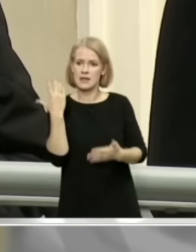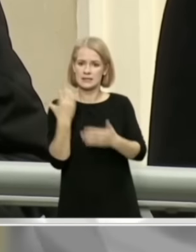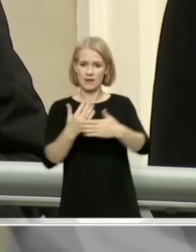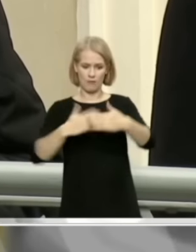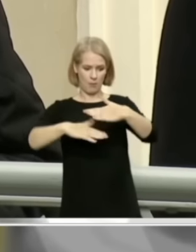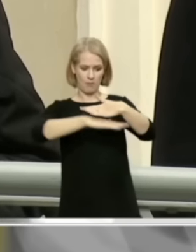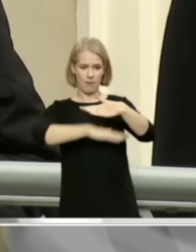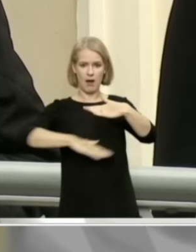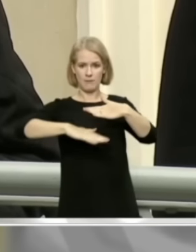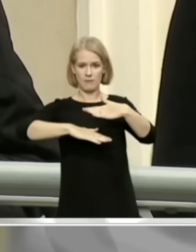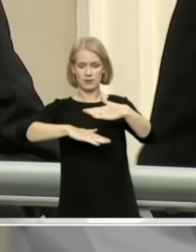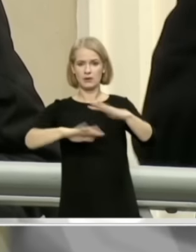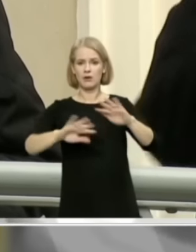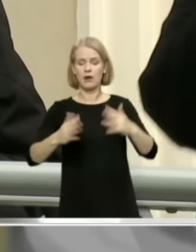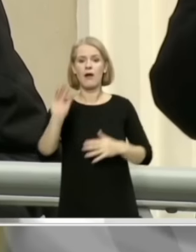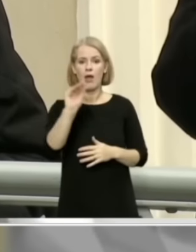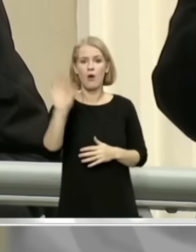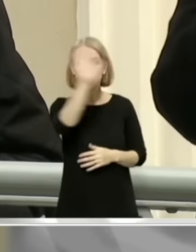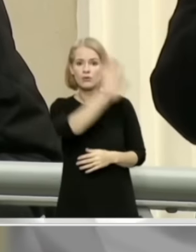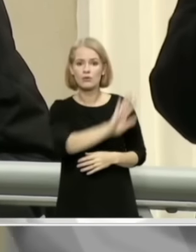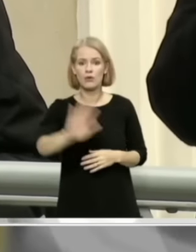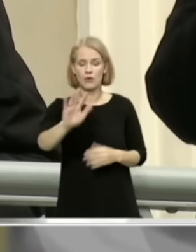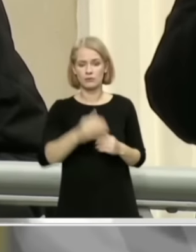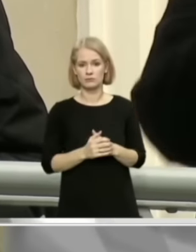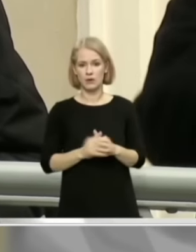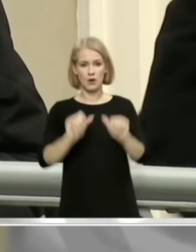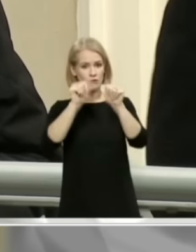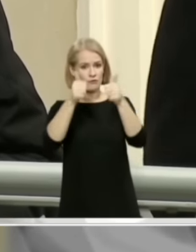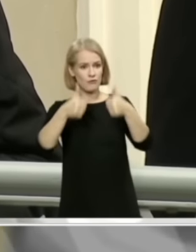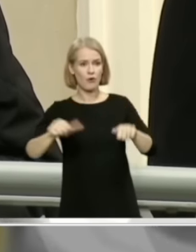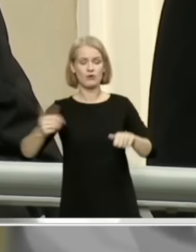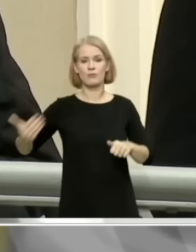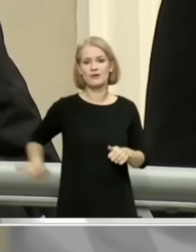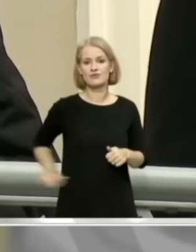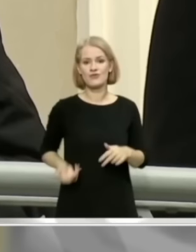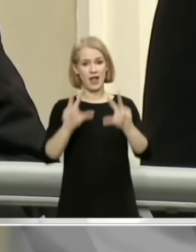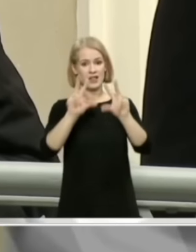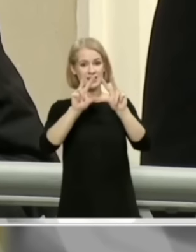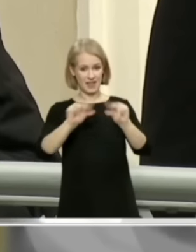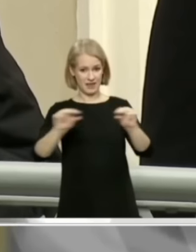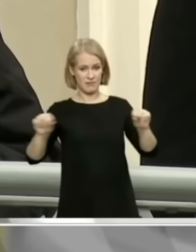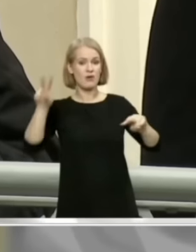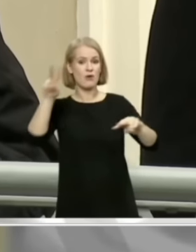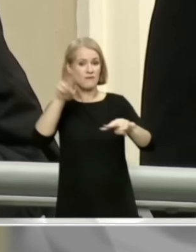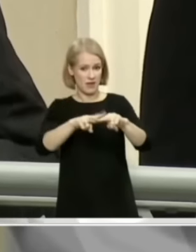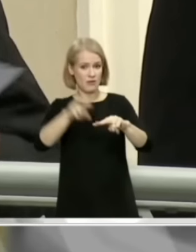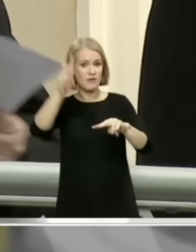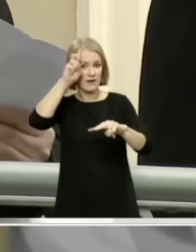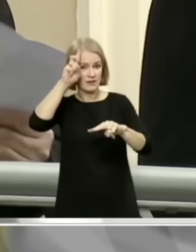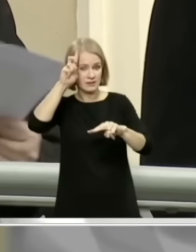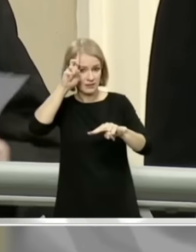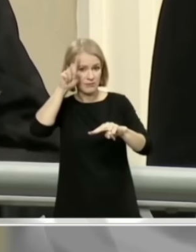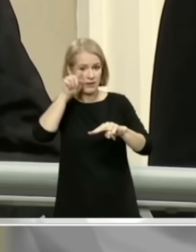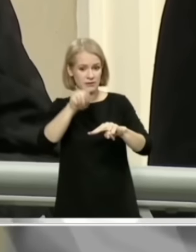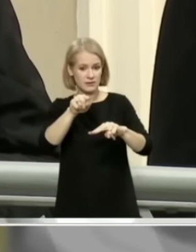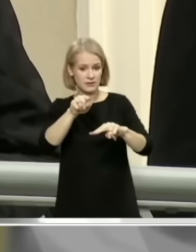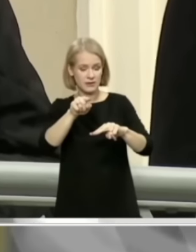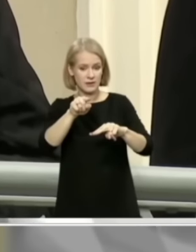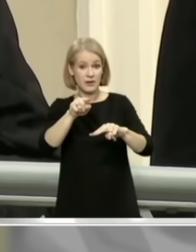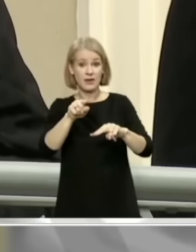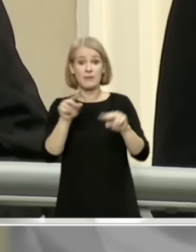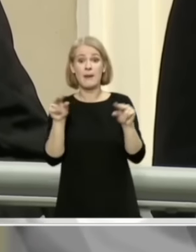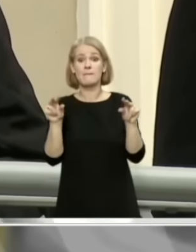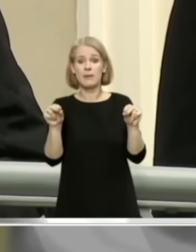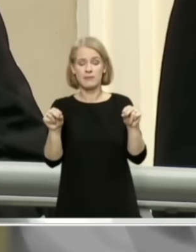Atrodom gyvenantis laimingoje taikos salelėje. Iš ties mūsų dar dronais